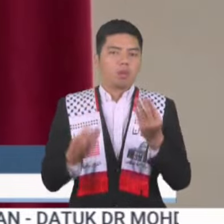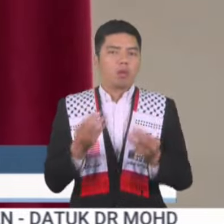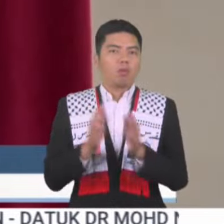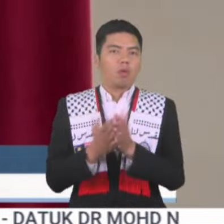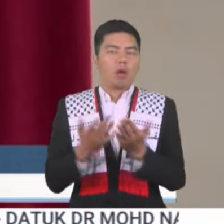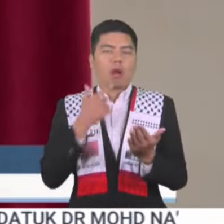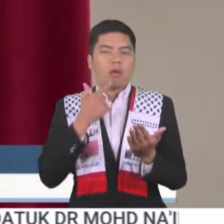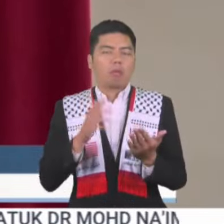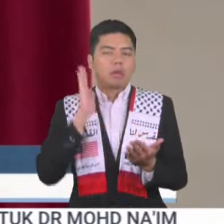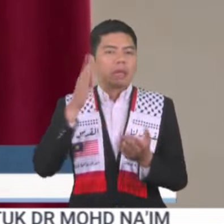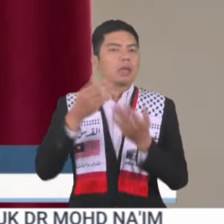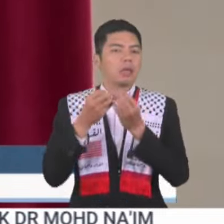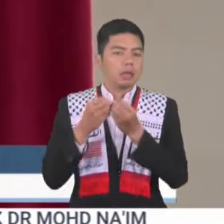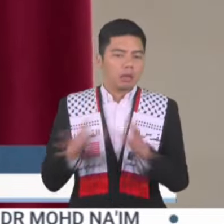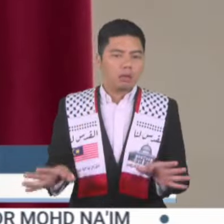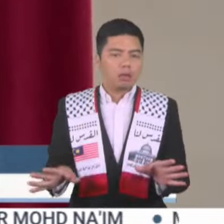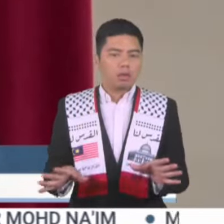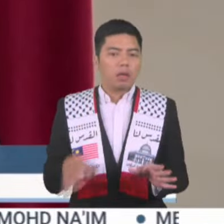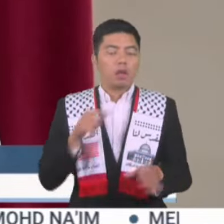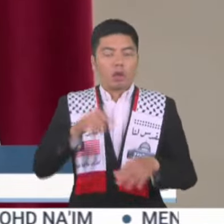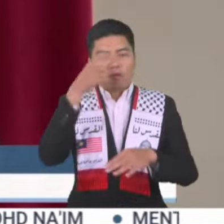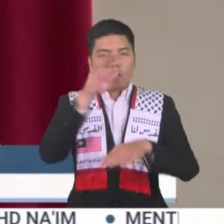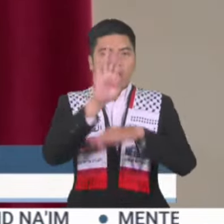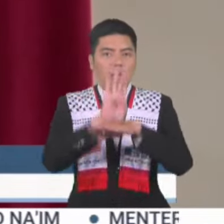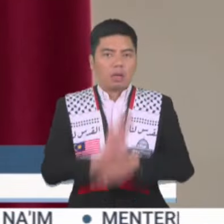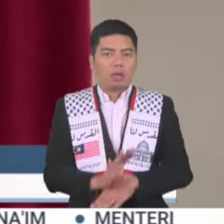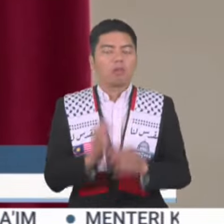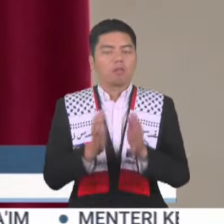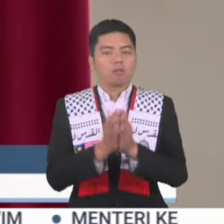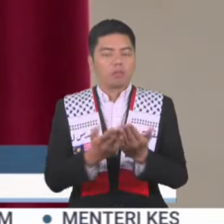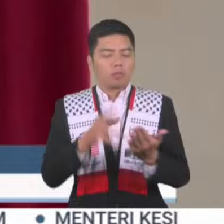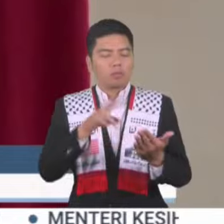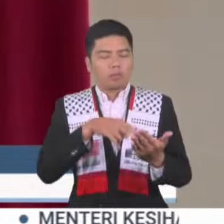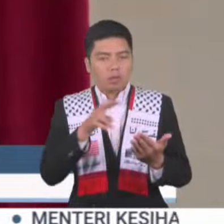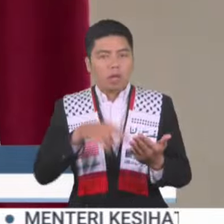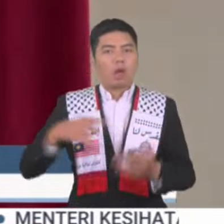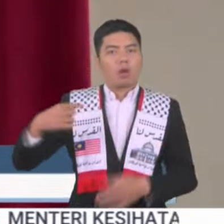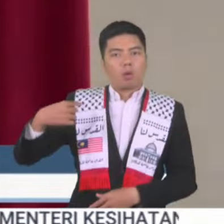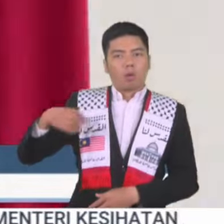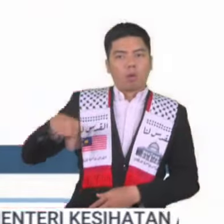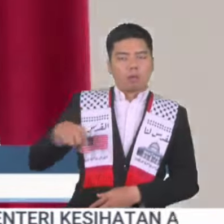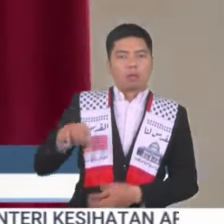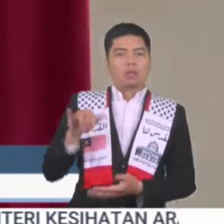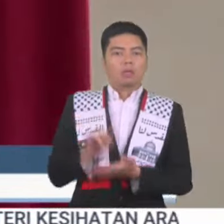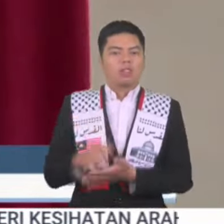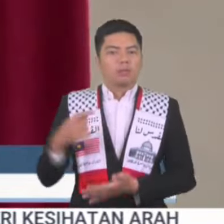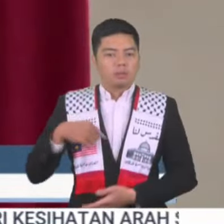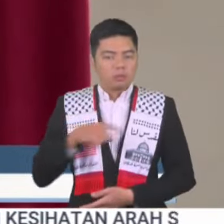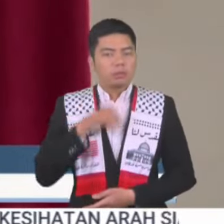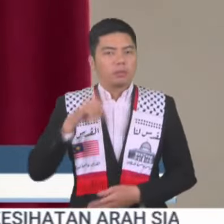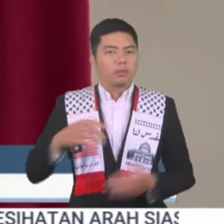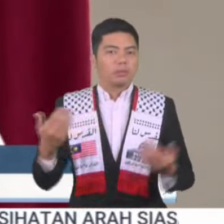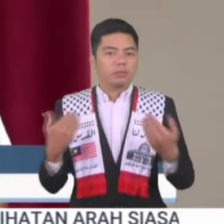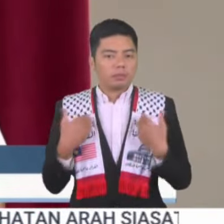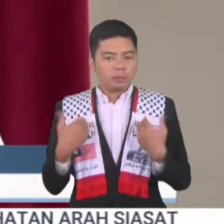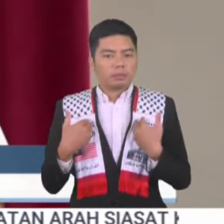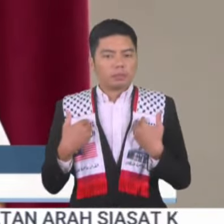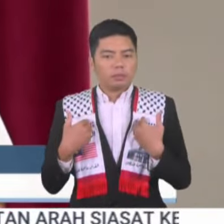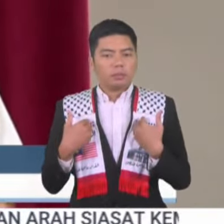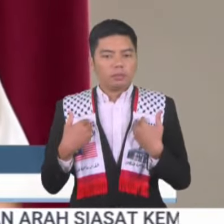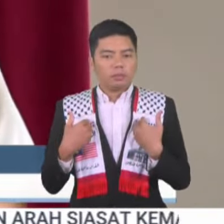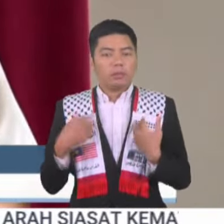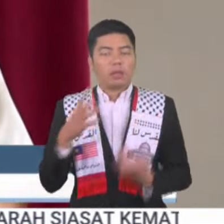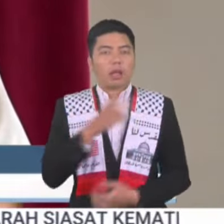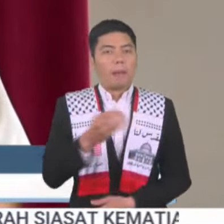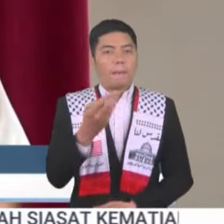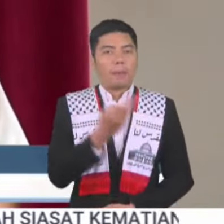saya rasa itulah bagi pembudayaan pembacaan yang berkualiti yang perlu kita ada. Dan kita juga perlu menapis